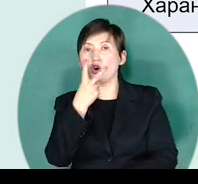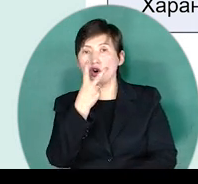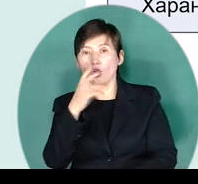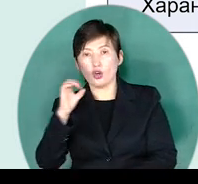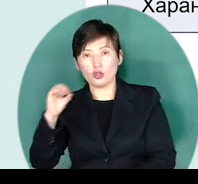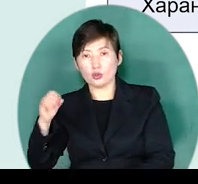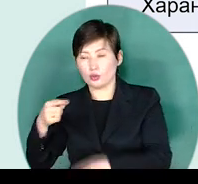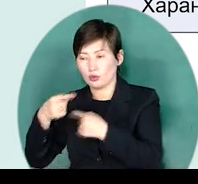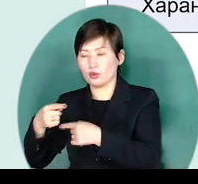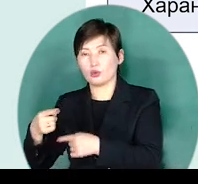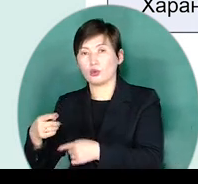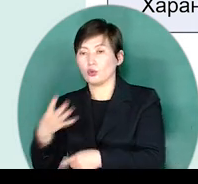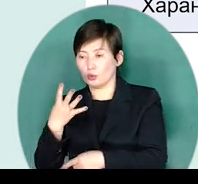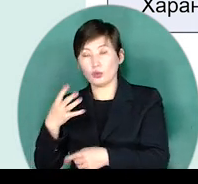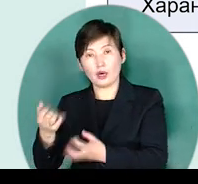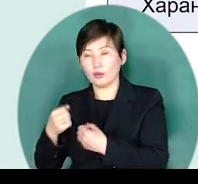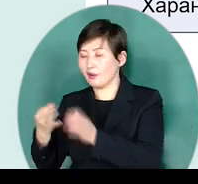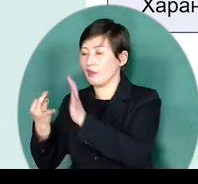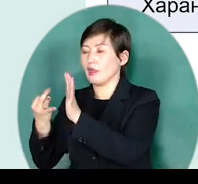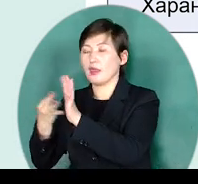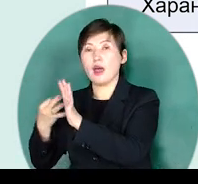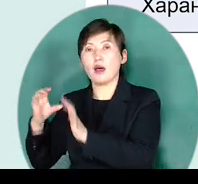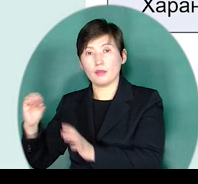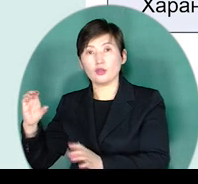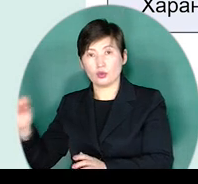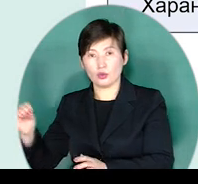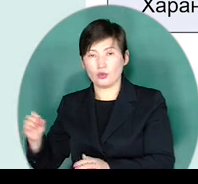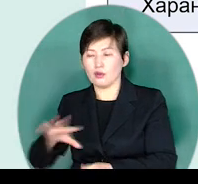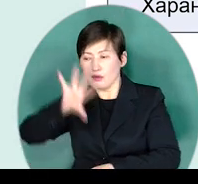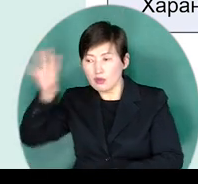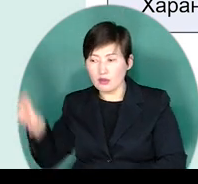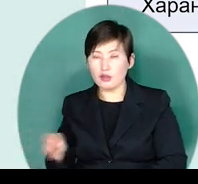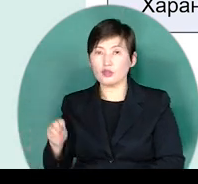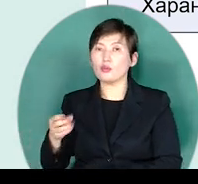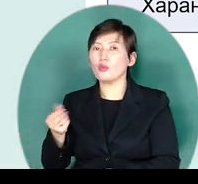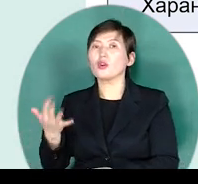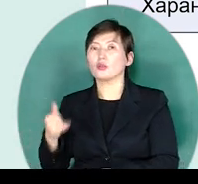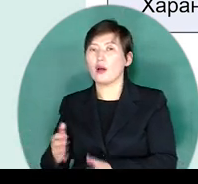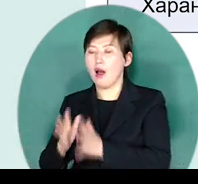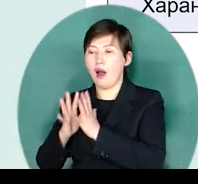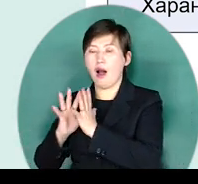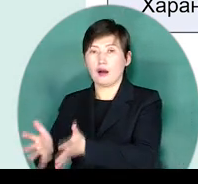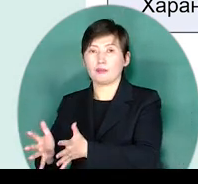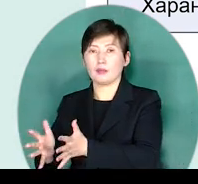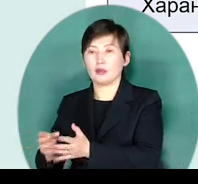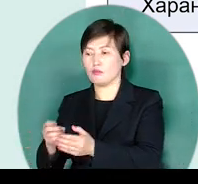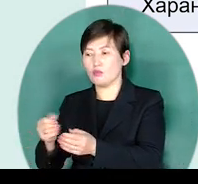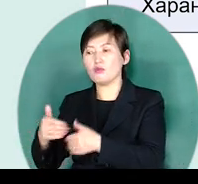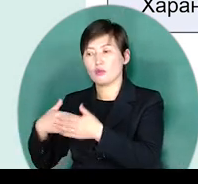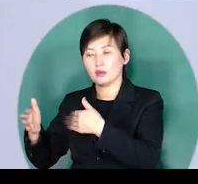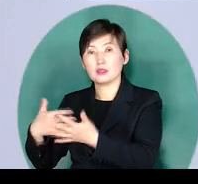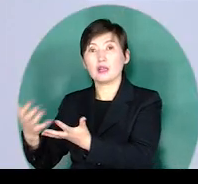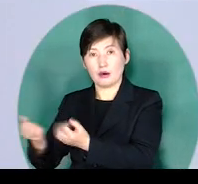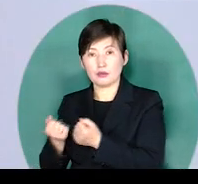4 ширхэг авбал нийт 800 төгрөг төлсөн байна. За тэгвэл нийт хэдэн төгрөг төлсөн худалдаа авт хийсэн байх нь? 100000 төгрөгийн худалдаа авт хийсэн